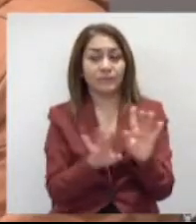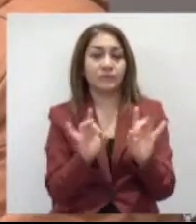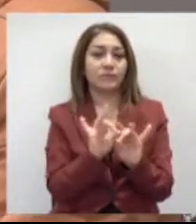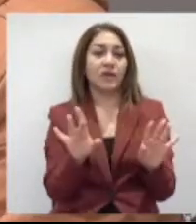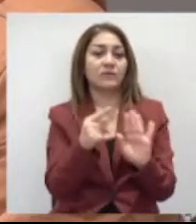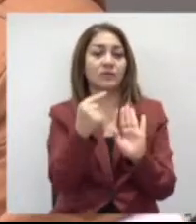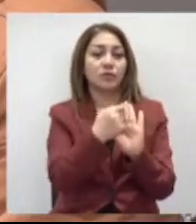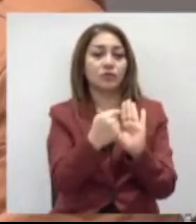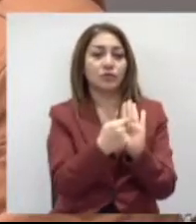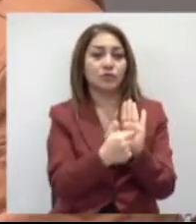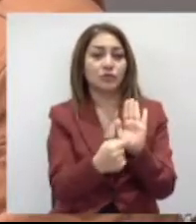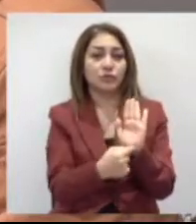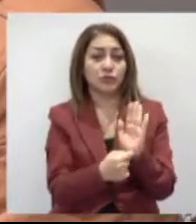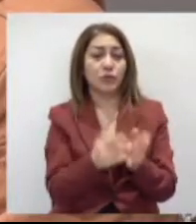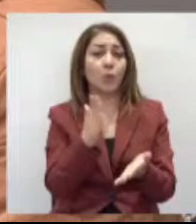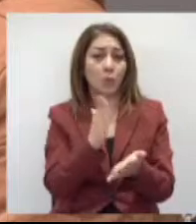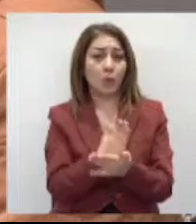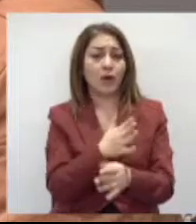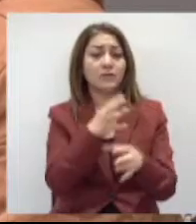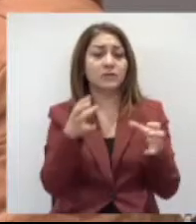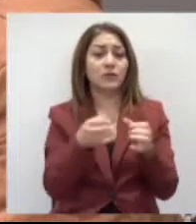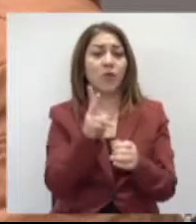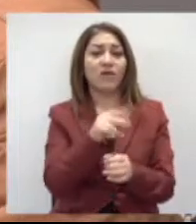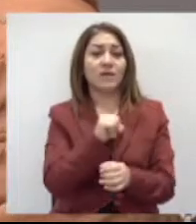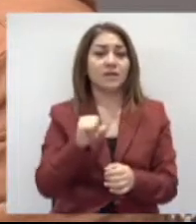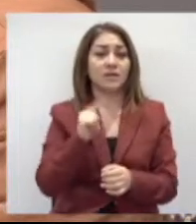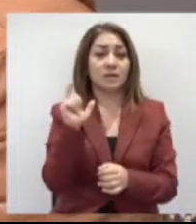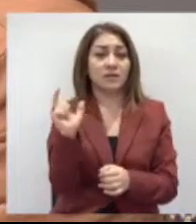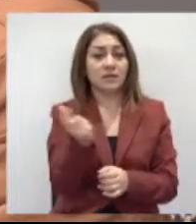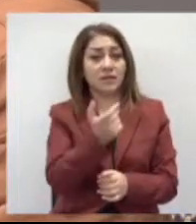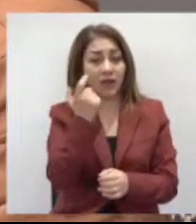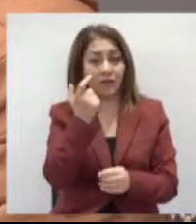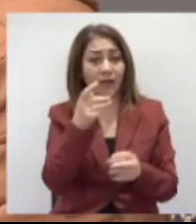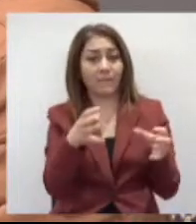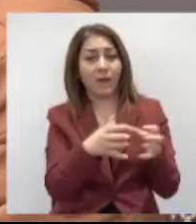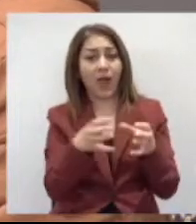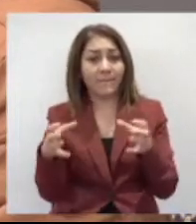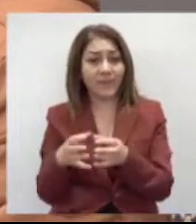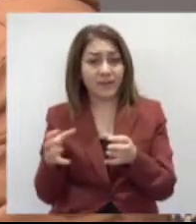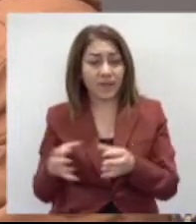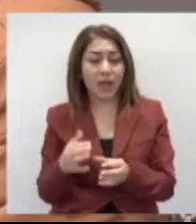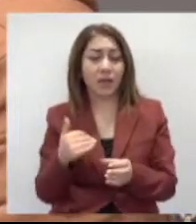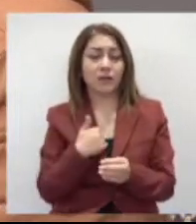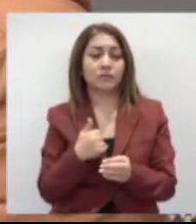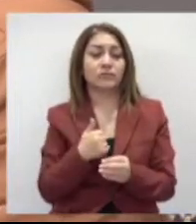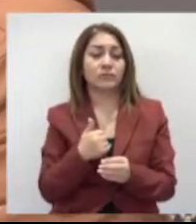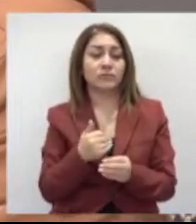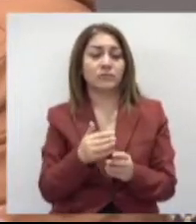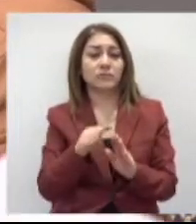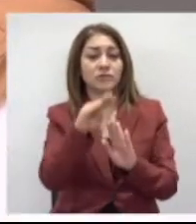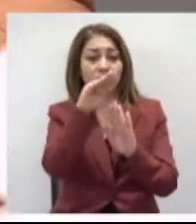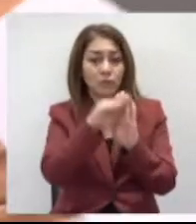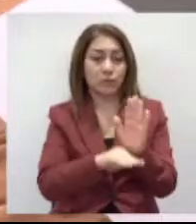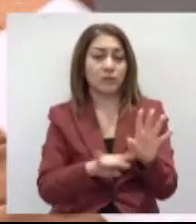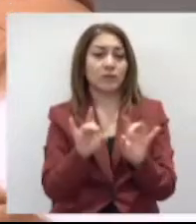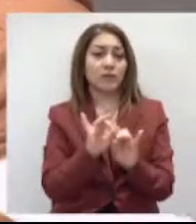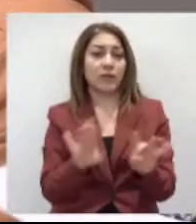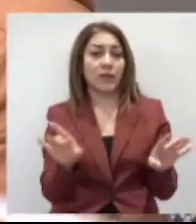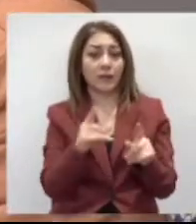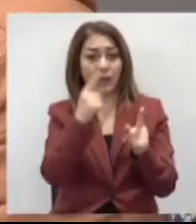թվարկվի, որովհետեւ մենք ունենք այդ մարմինները եւ կարծում եմ, որ գոնե առնվազն բովանդակությունը բացելու համար եւ